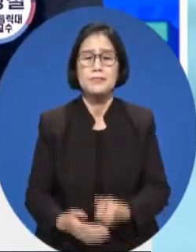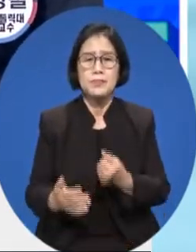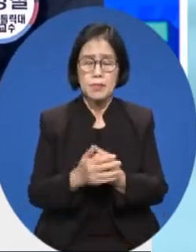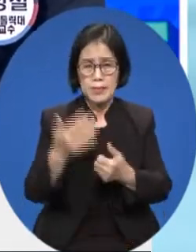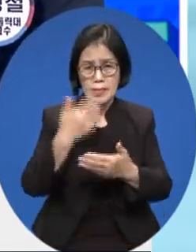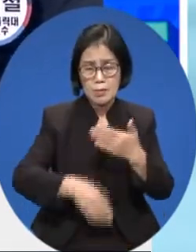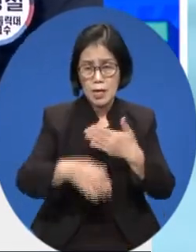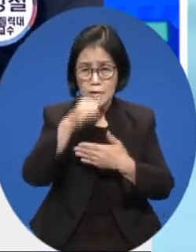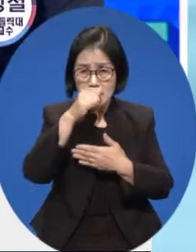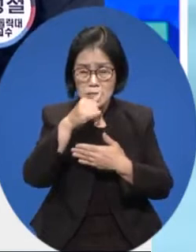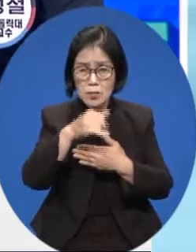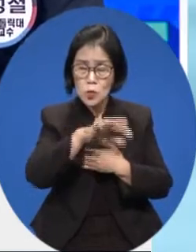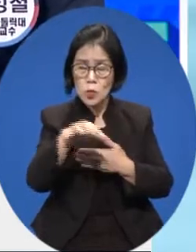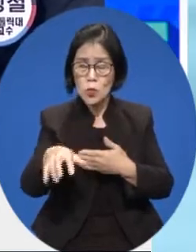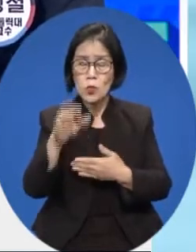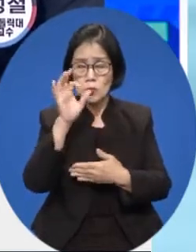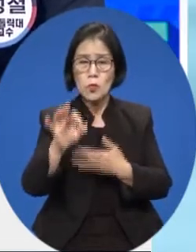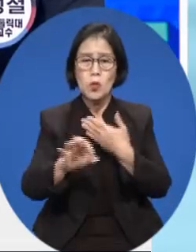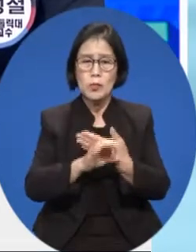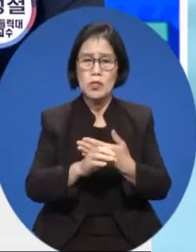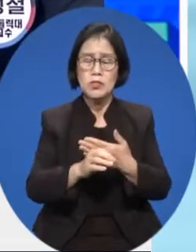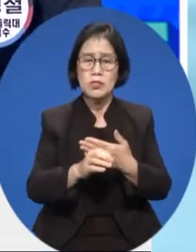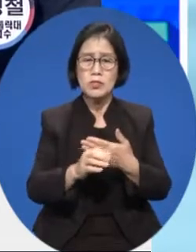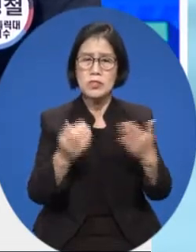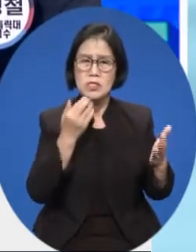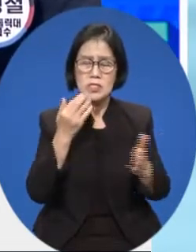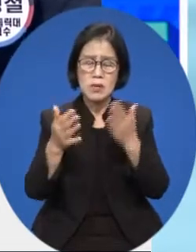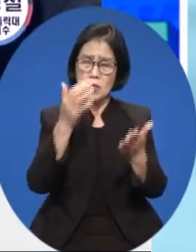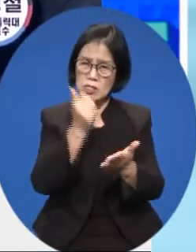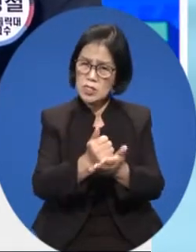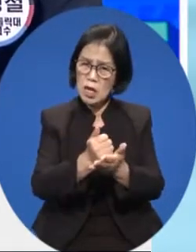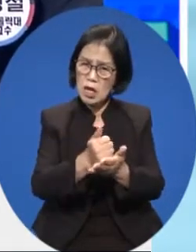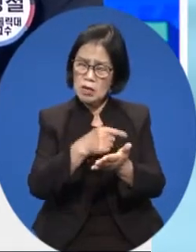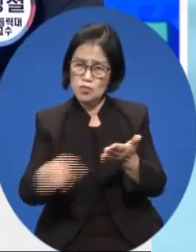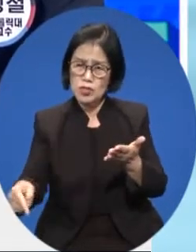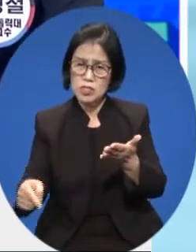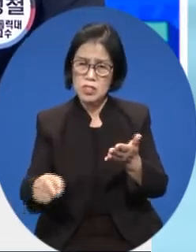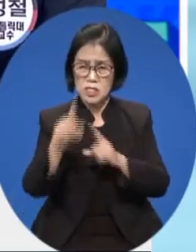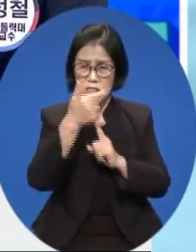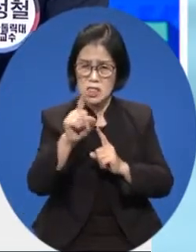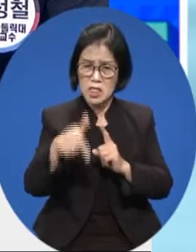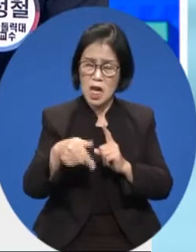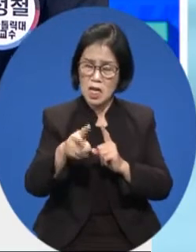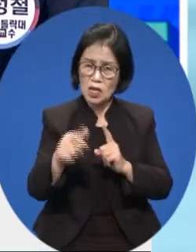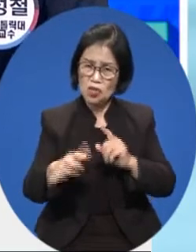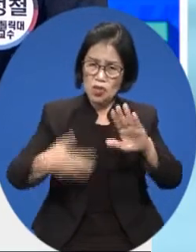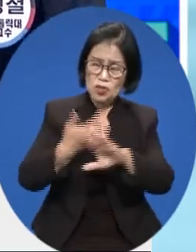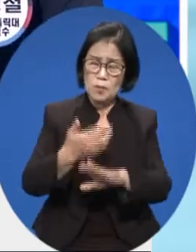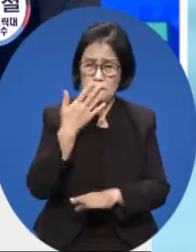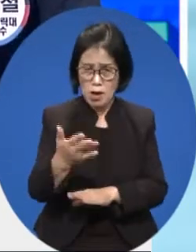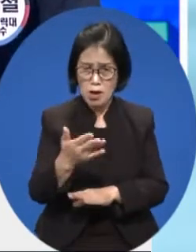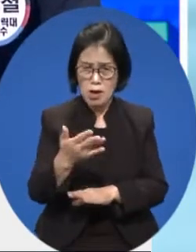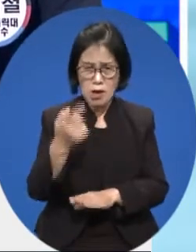남아있는 표 바 슬 보더라도 이재명 지사가 분리해 이낙연 후보가 역전할 수 있을 것 같애 라고